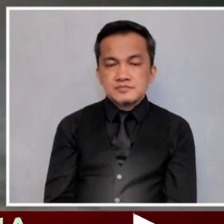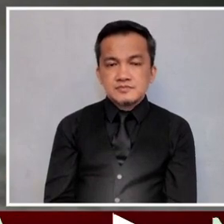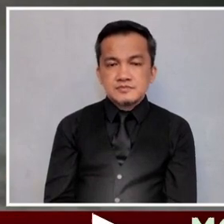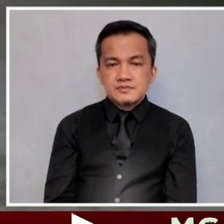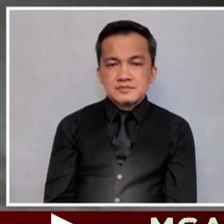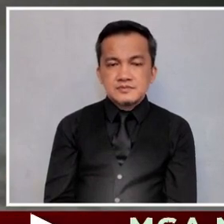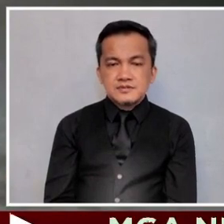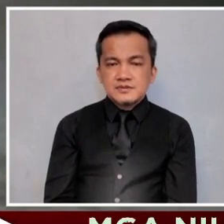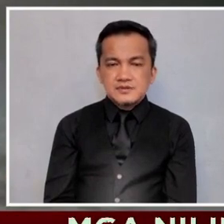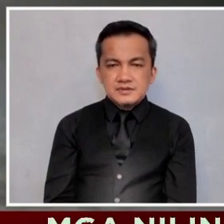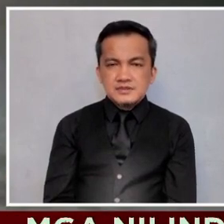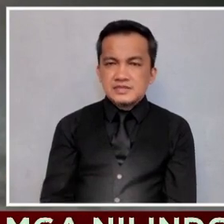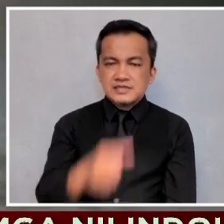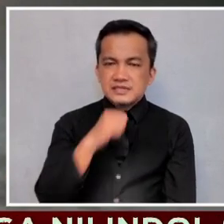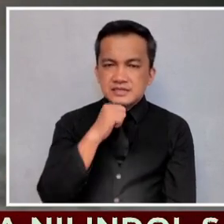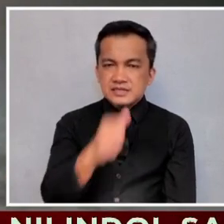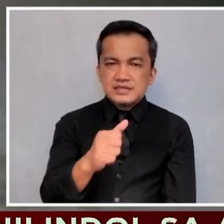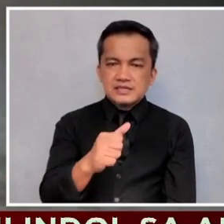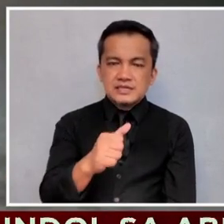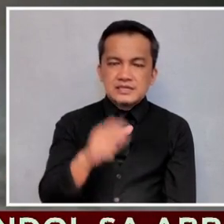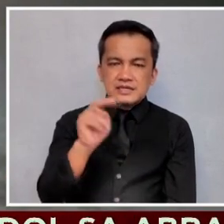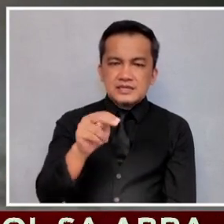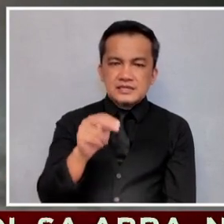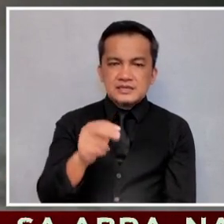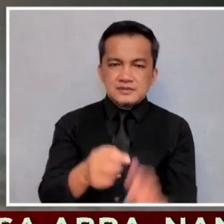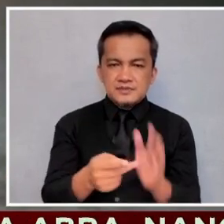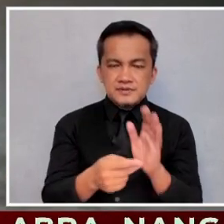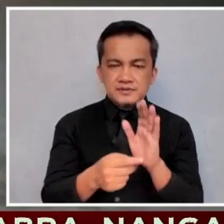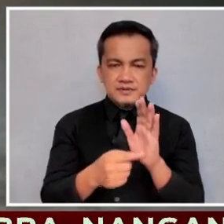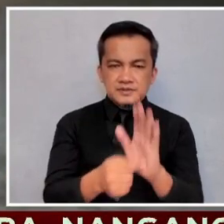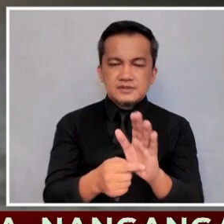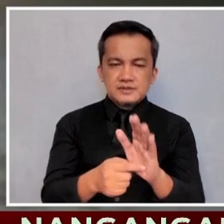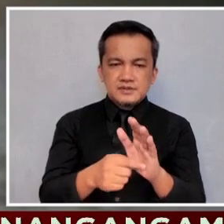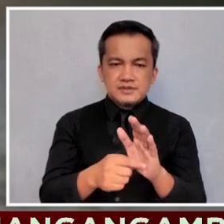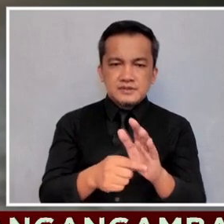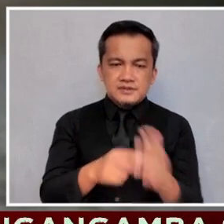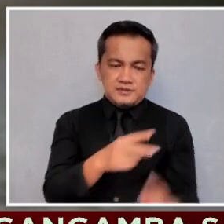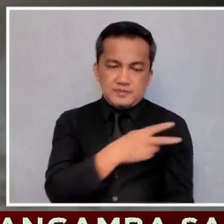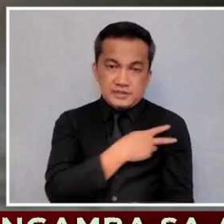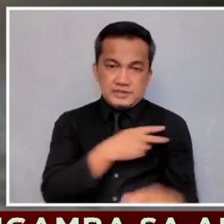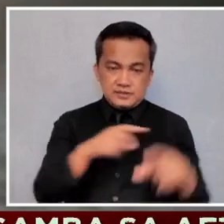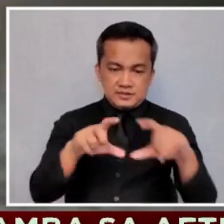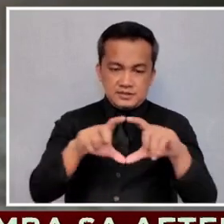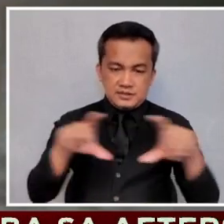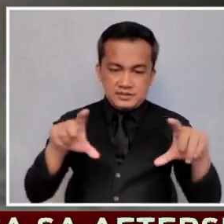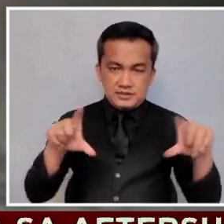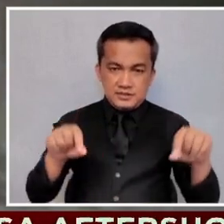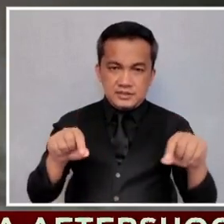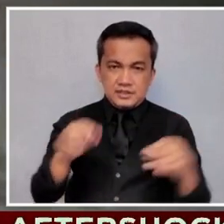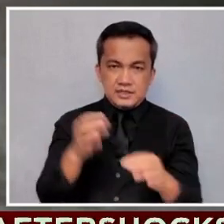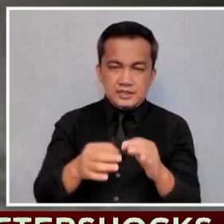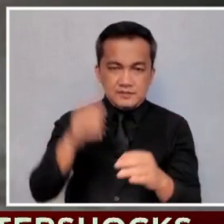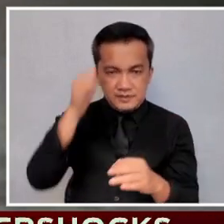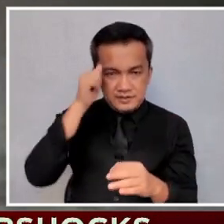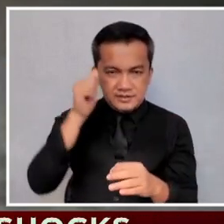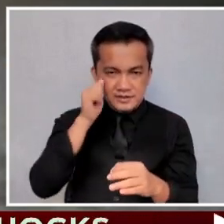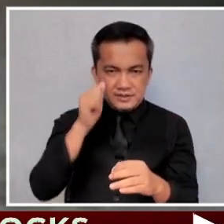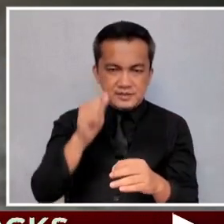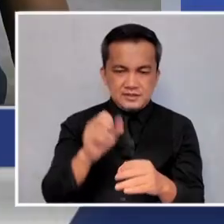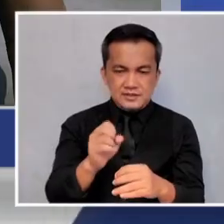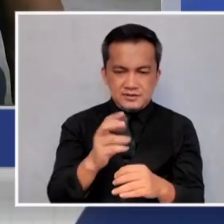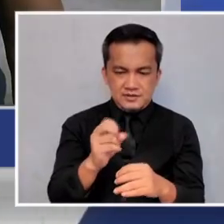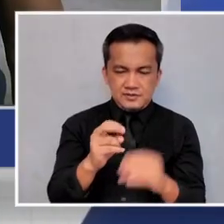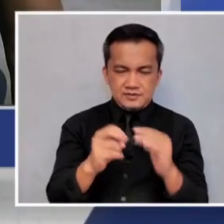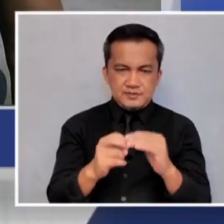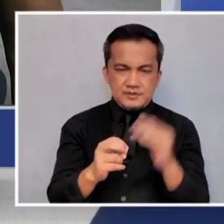Yun ay hindi na, Karen. Hindi na kailangan magpresenta ng vaccination card o vaccination certificate kung ikaw ay adult. 12 years old pataas, Karen. All